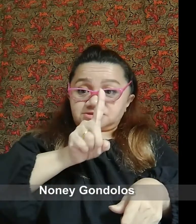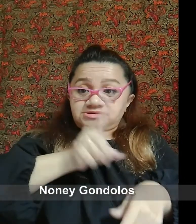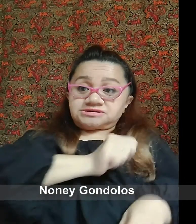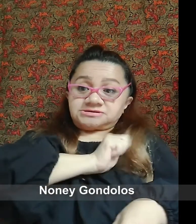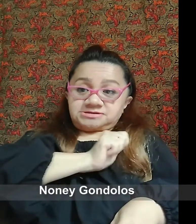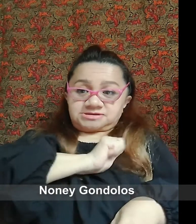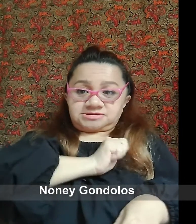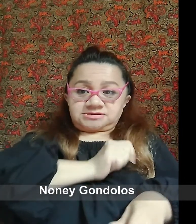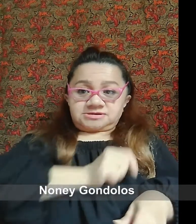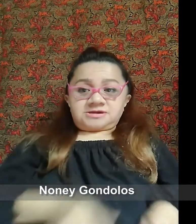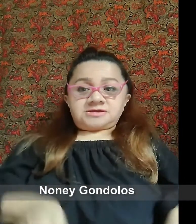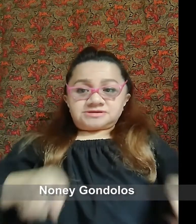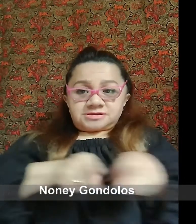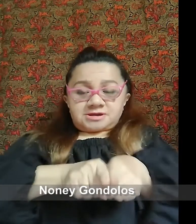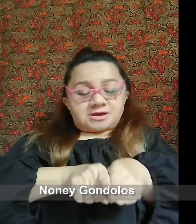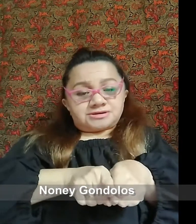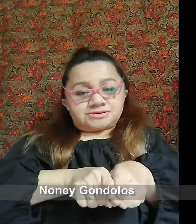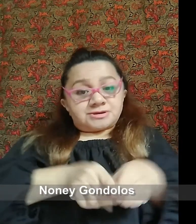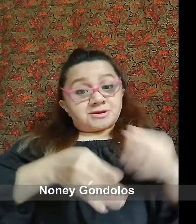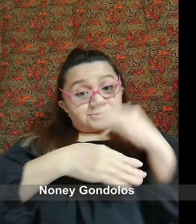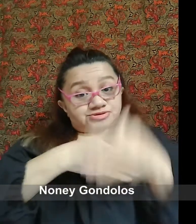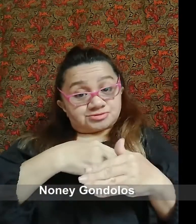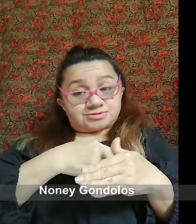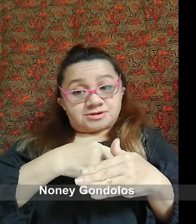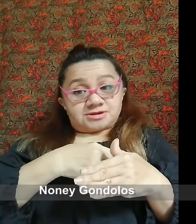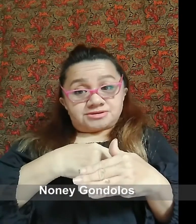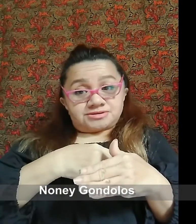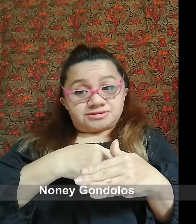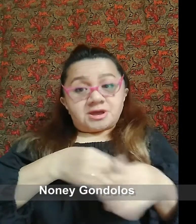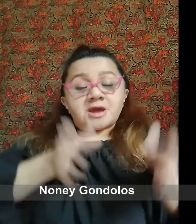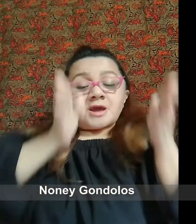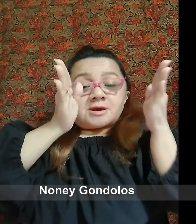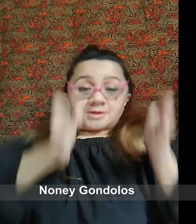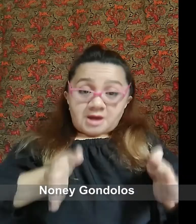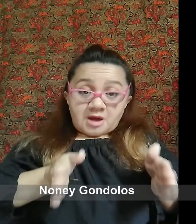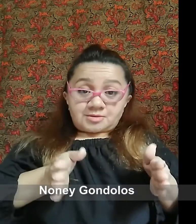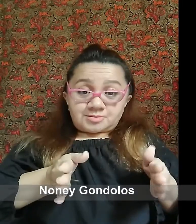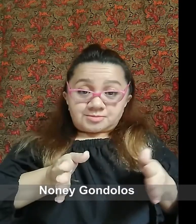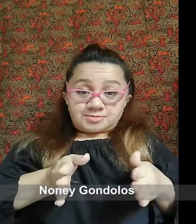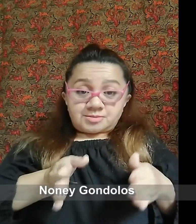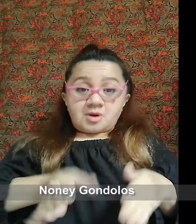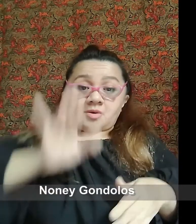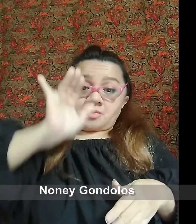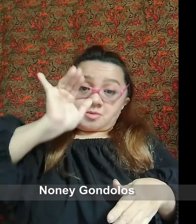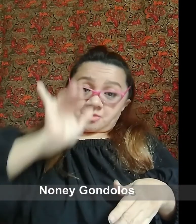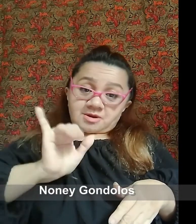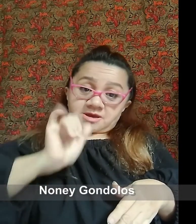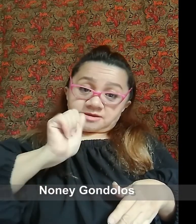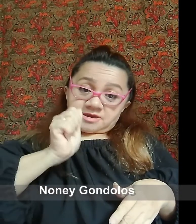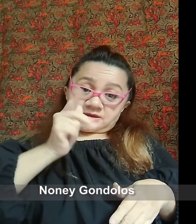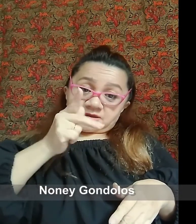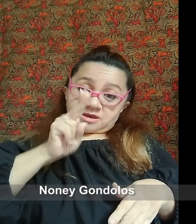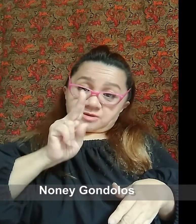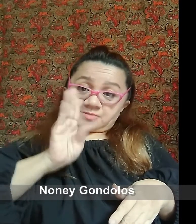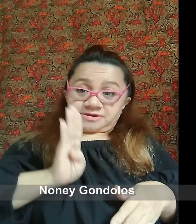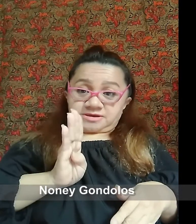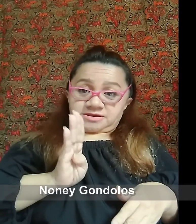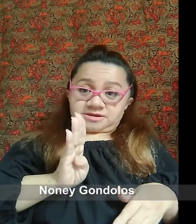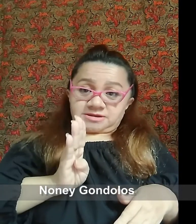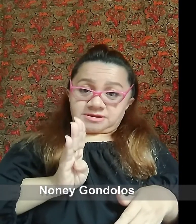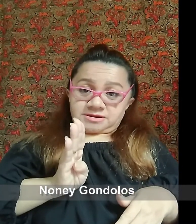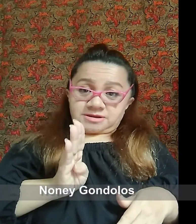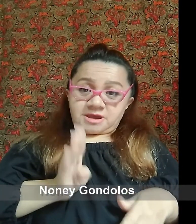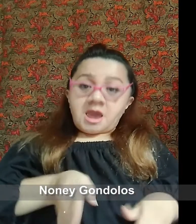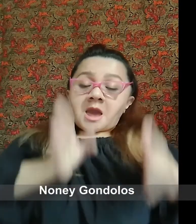mereka dan berkuasa atas para penindas mereka. Pada waktu Tuhan mengurniakan